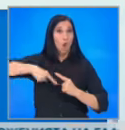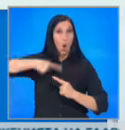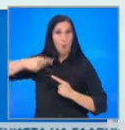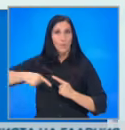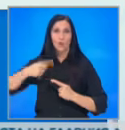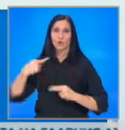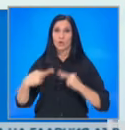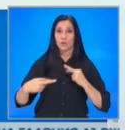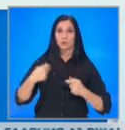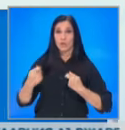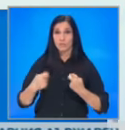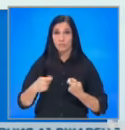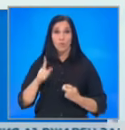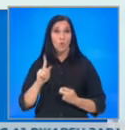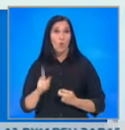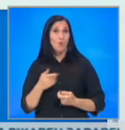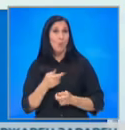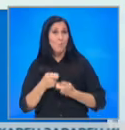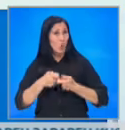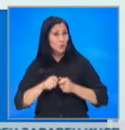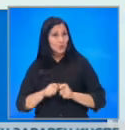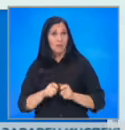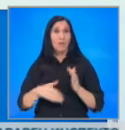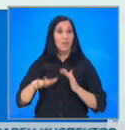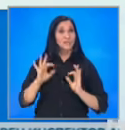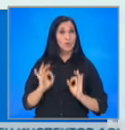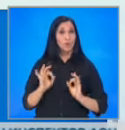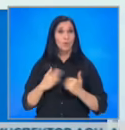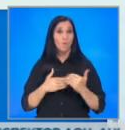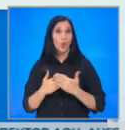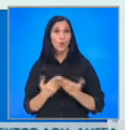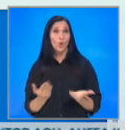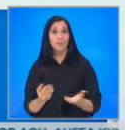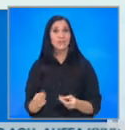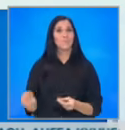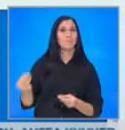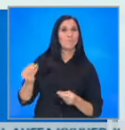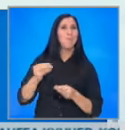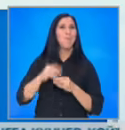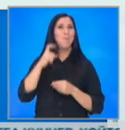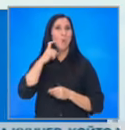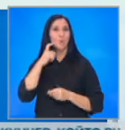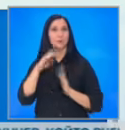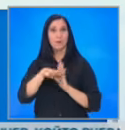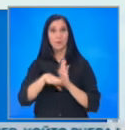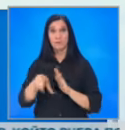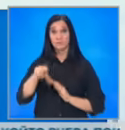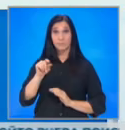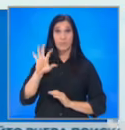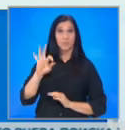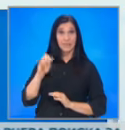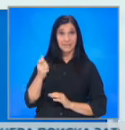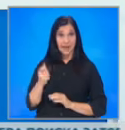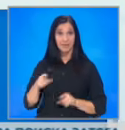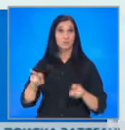оборотите на ресторантския бизнес, който пострада най-сериозно. Подготвя се и бонусна програма за пенсионерите от 50 лева, както и ваучери